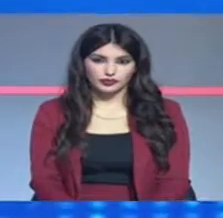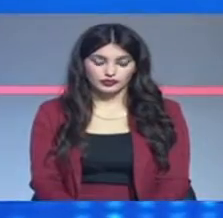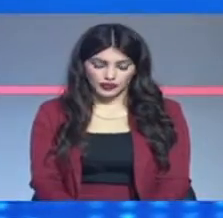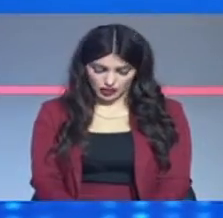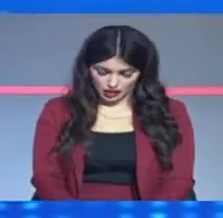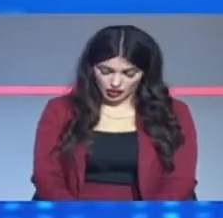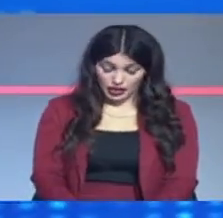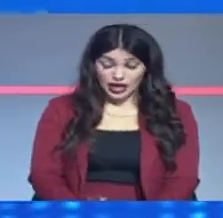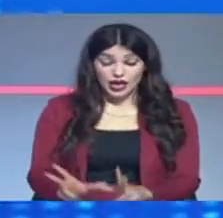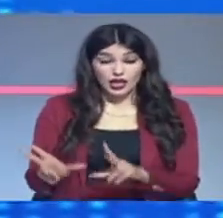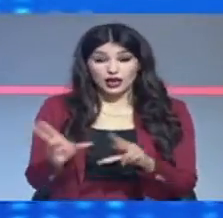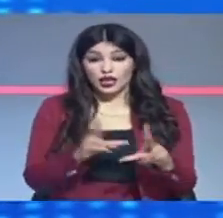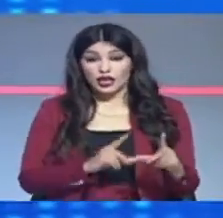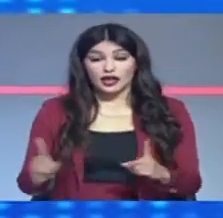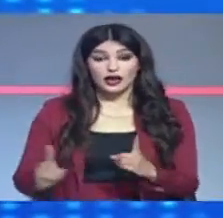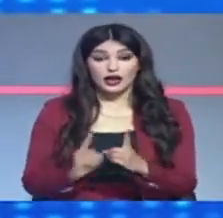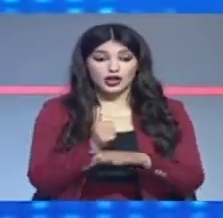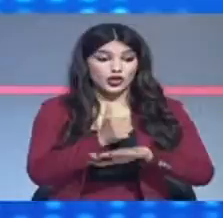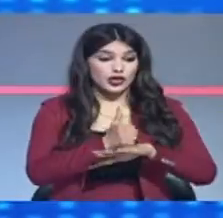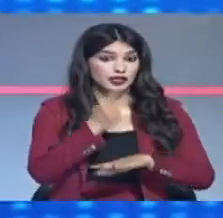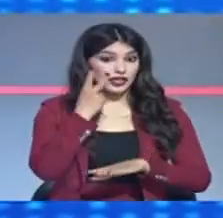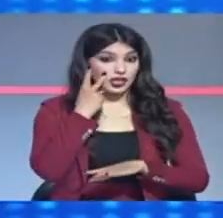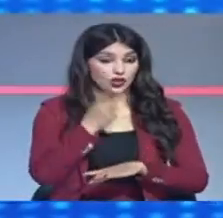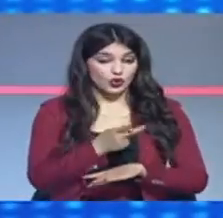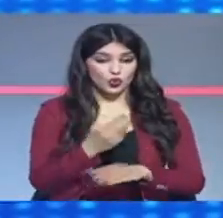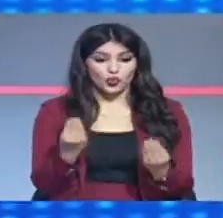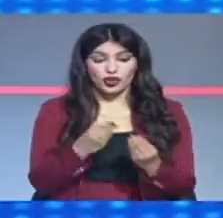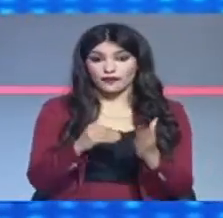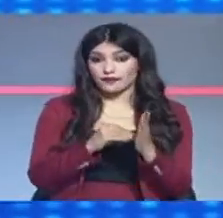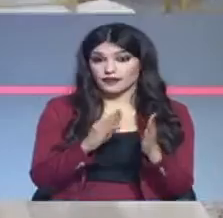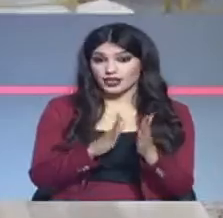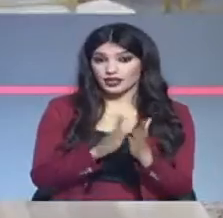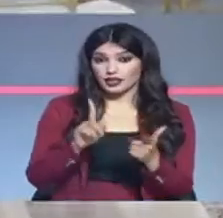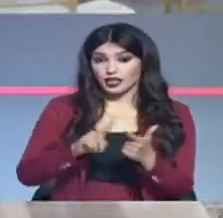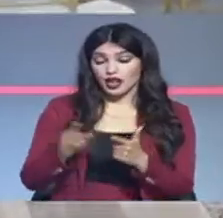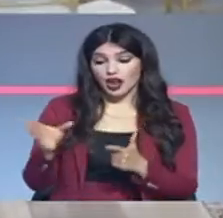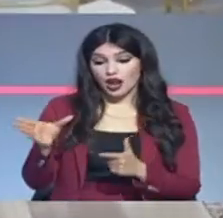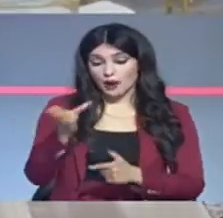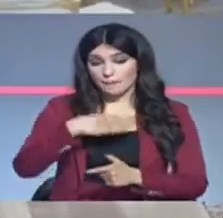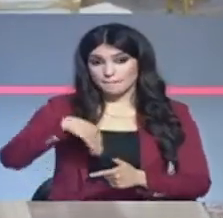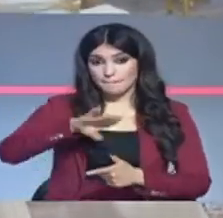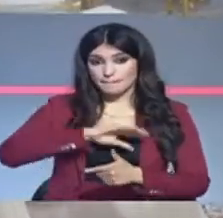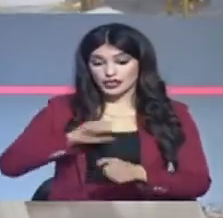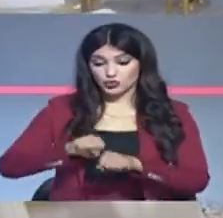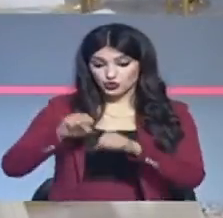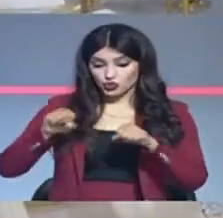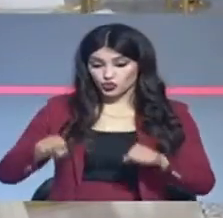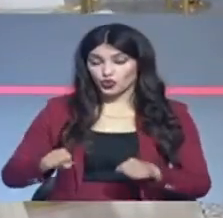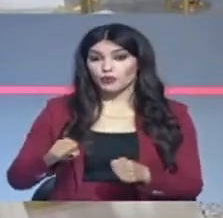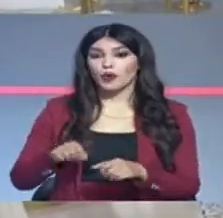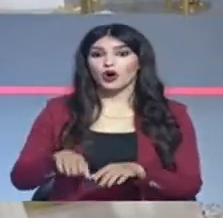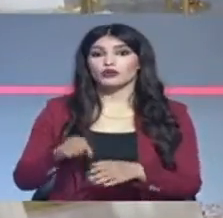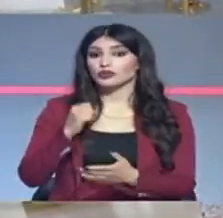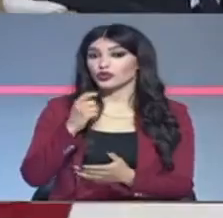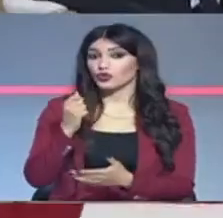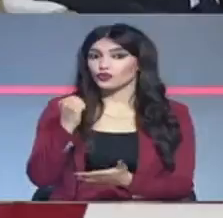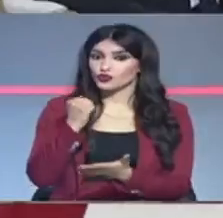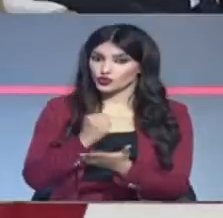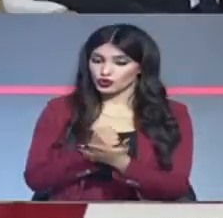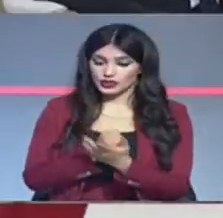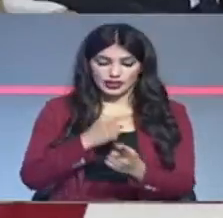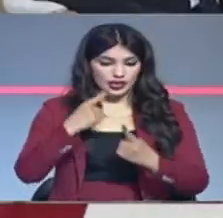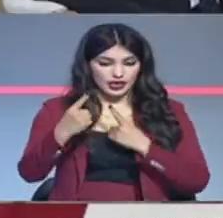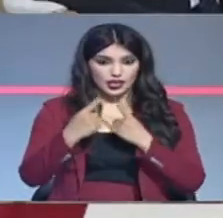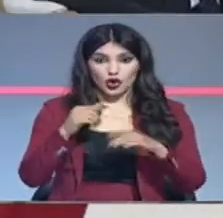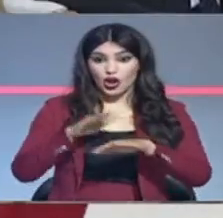كذلك استقبل رئيس الجمهوريه قيس سعيد بقصر قرطاج محافظ البنك المركزي التونسي السيد مروان العباسي ليتناول اللقاء